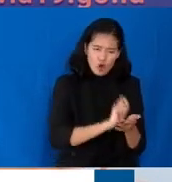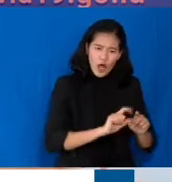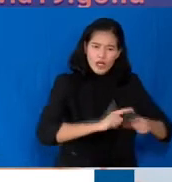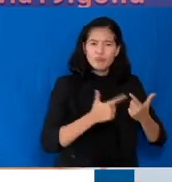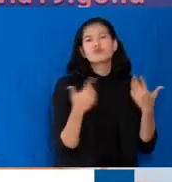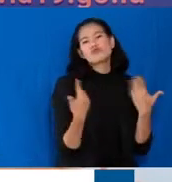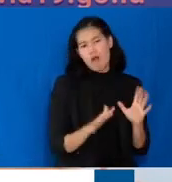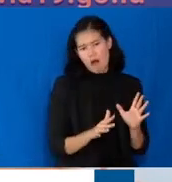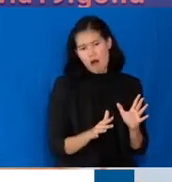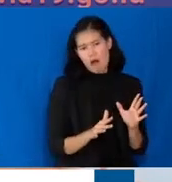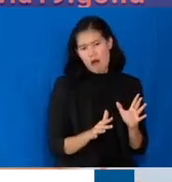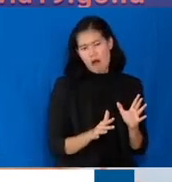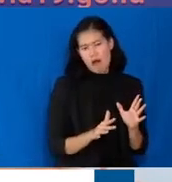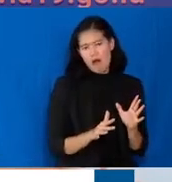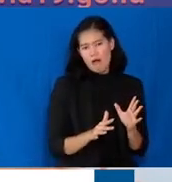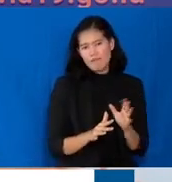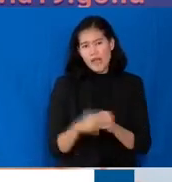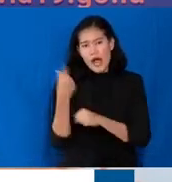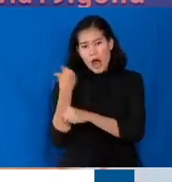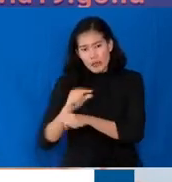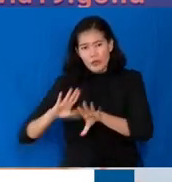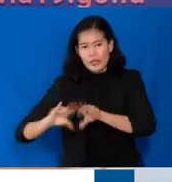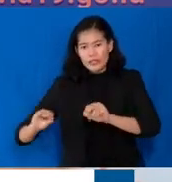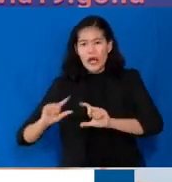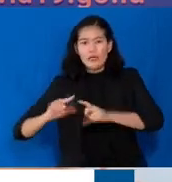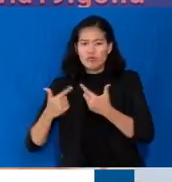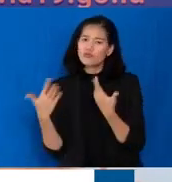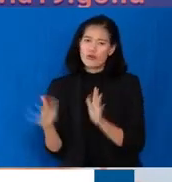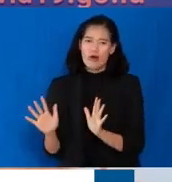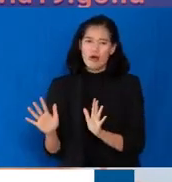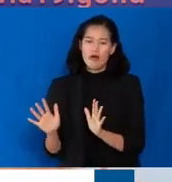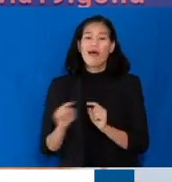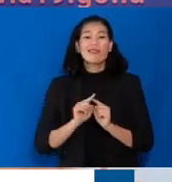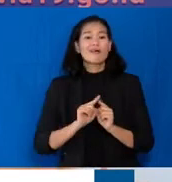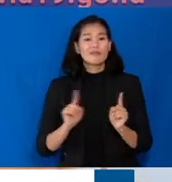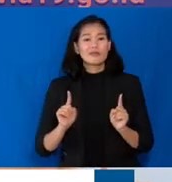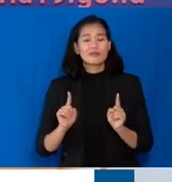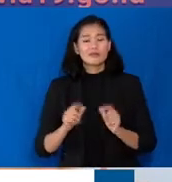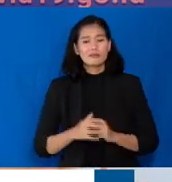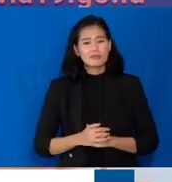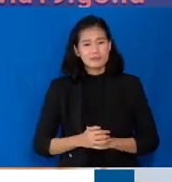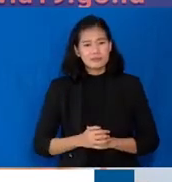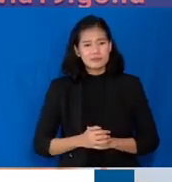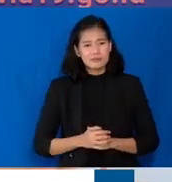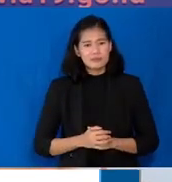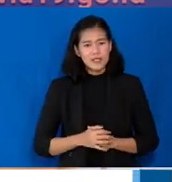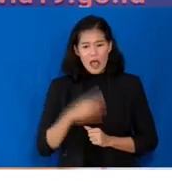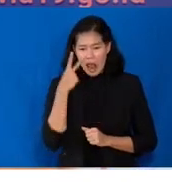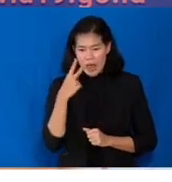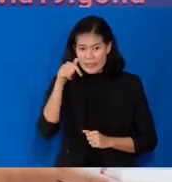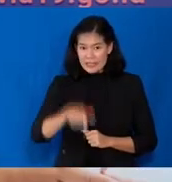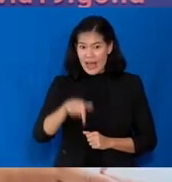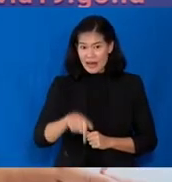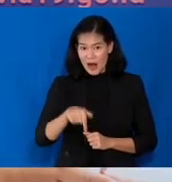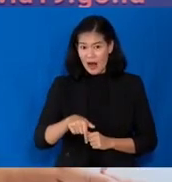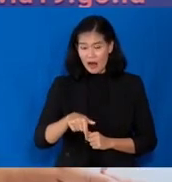meliburkan bekerja tetapi untuk saat ini saat